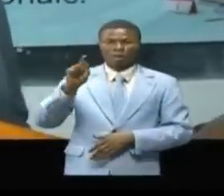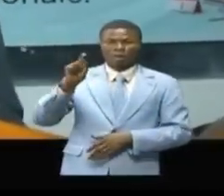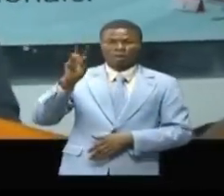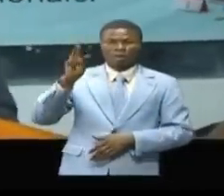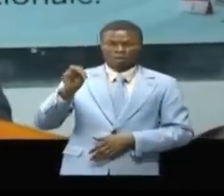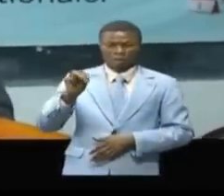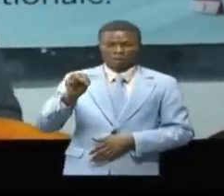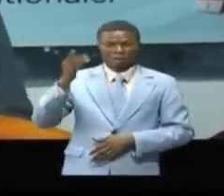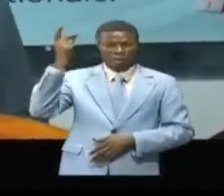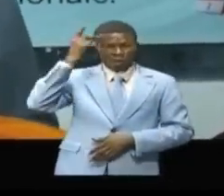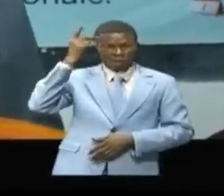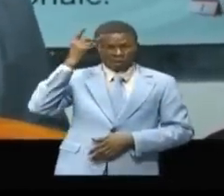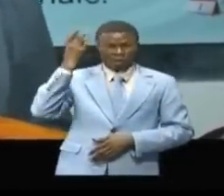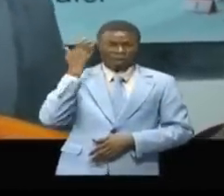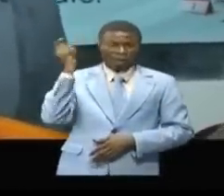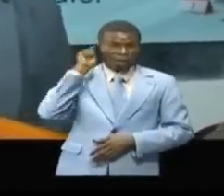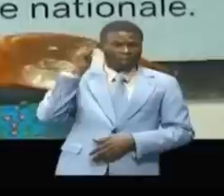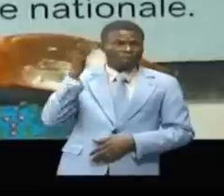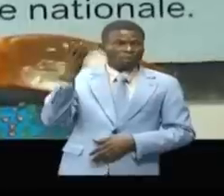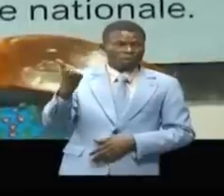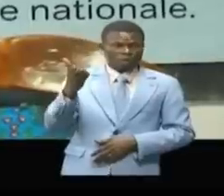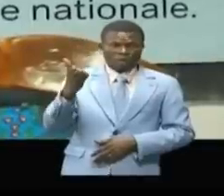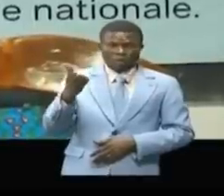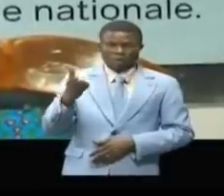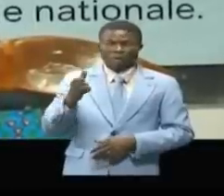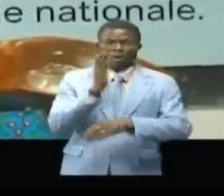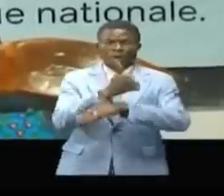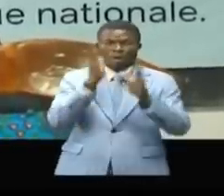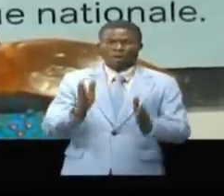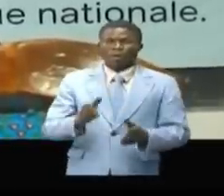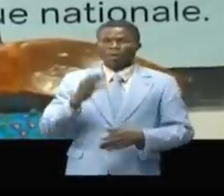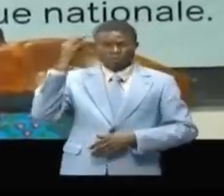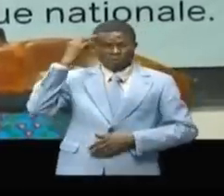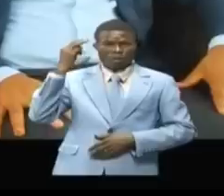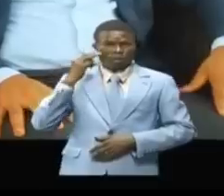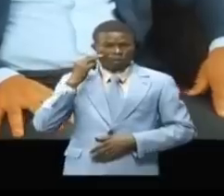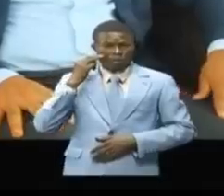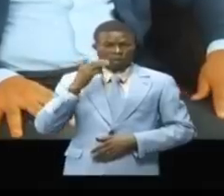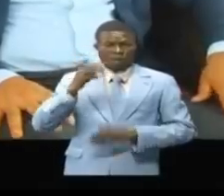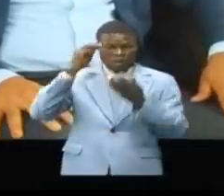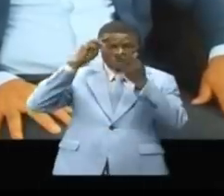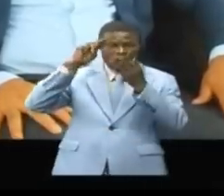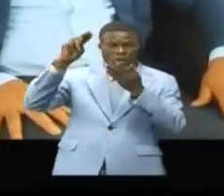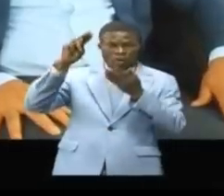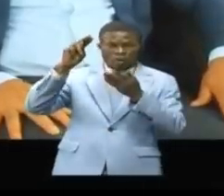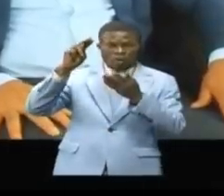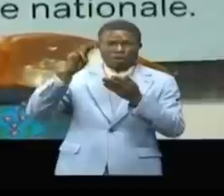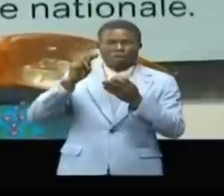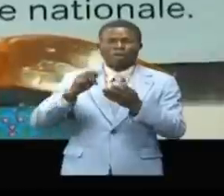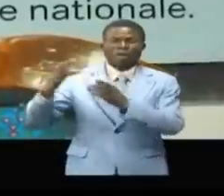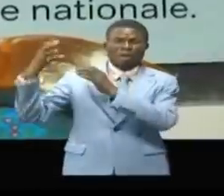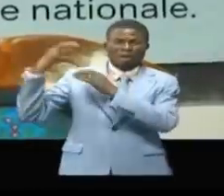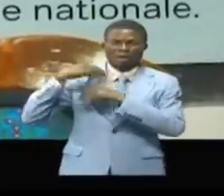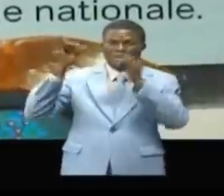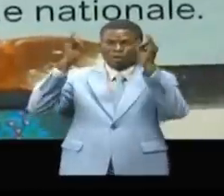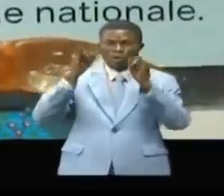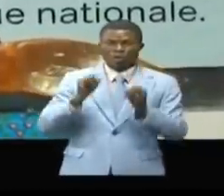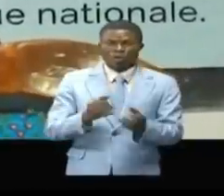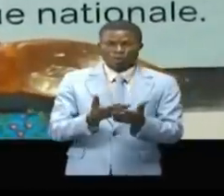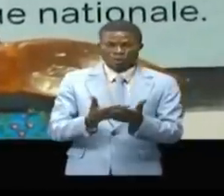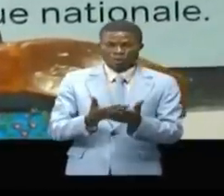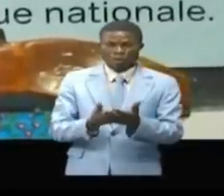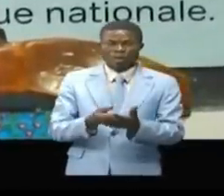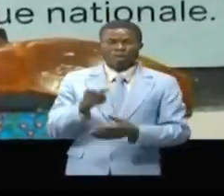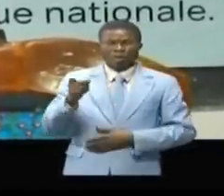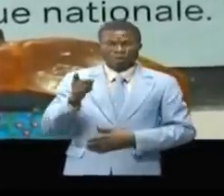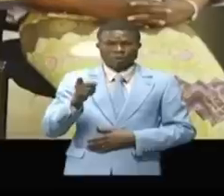professeur Marc Kakule Kaniki, et le conseiller du ministre de l'enseignement supérieur universitaire en charge du numérique, le professeur Osé Massivi,